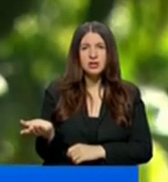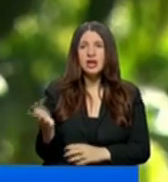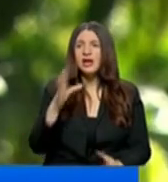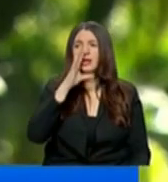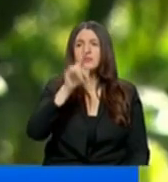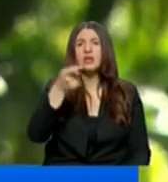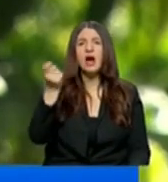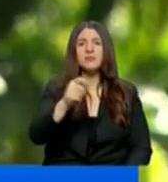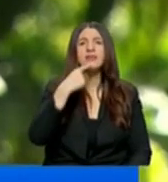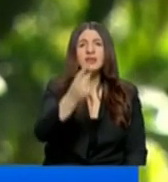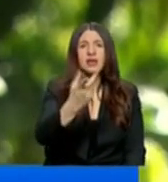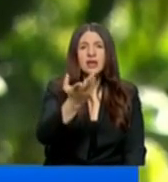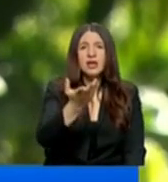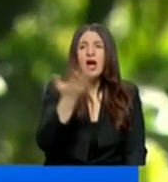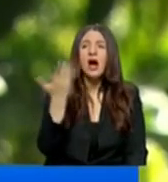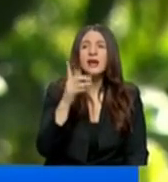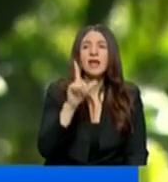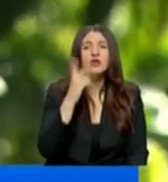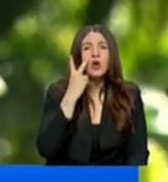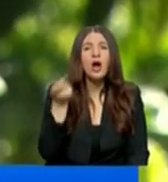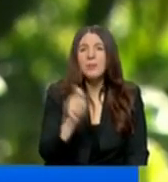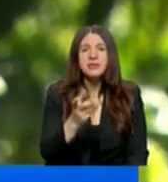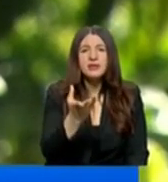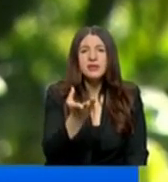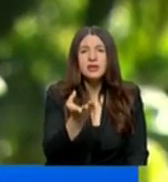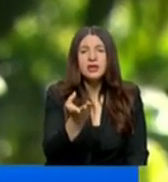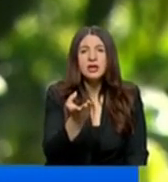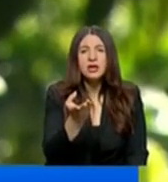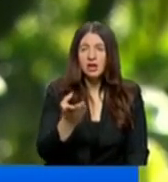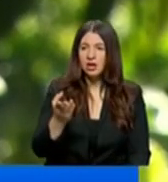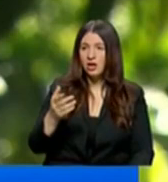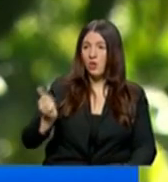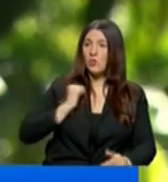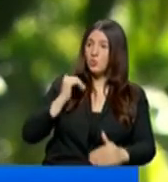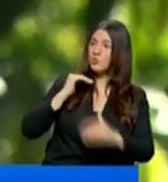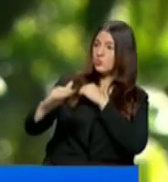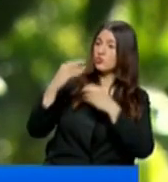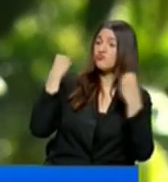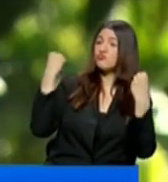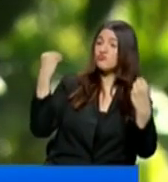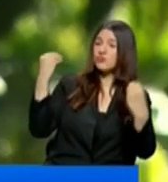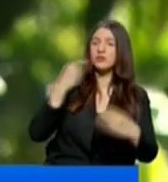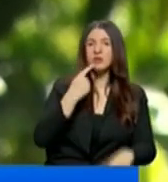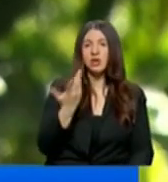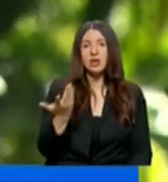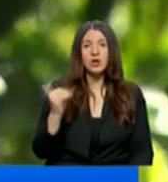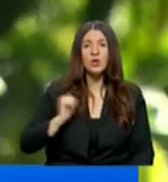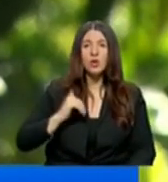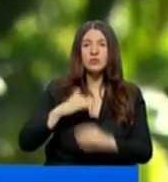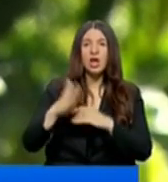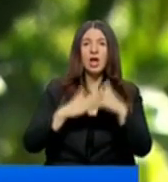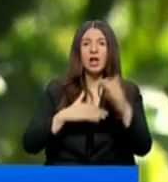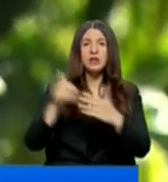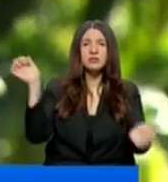Kim sana kapat dedi? Hangi gerekçeyle kapattın? Şanlı ordumuz diyorlar değil mi? Evet. Şanlı ordunun elini